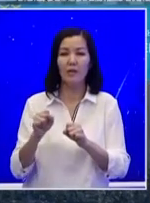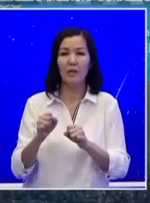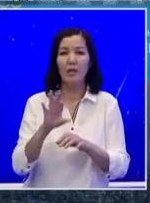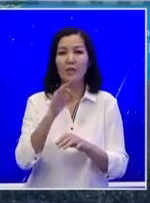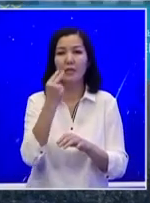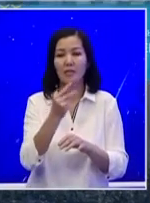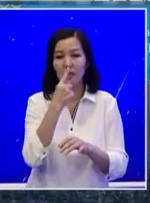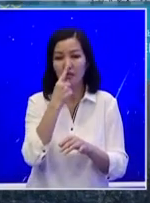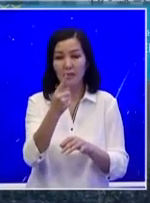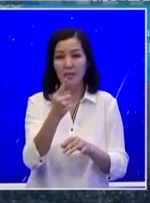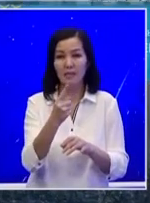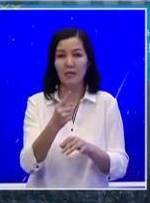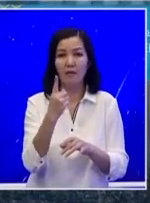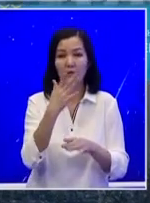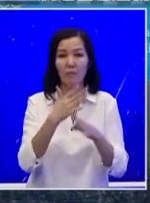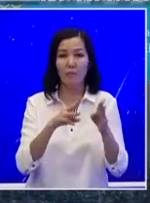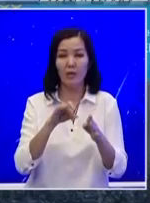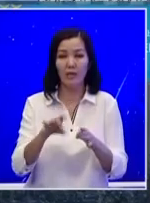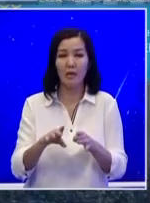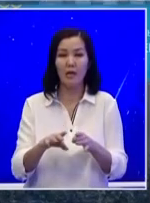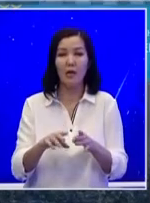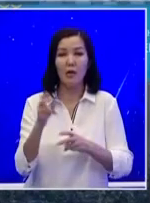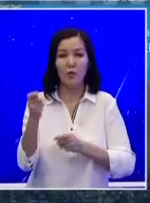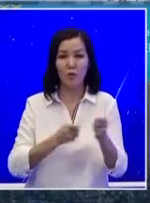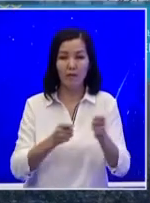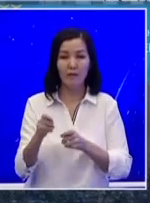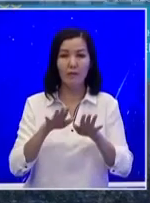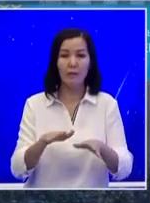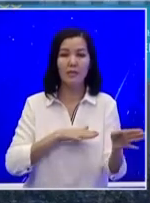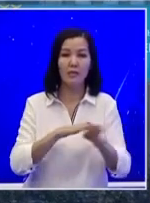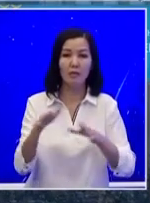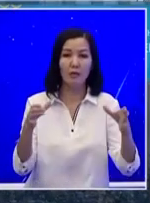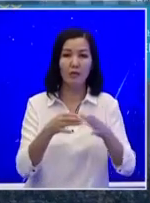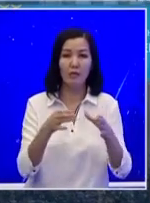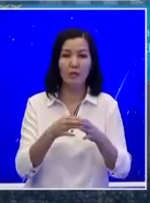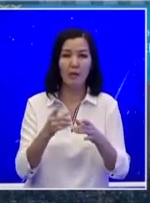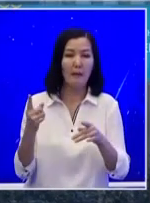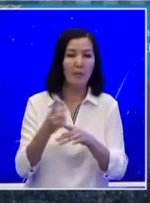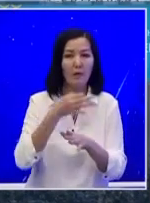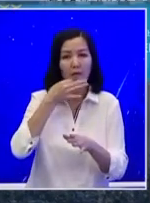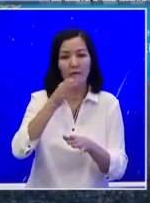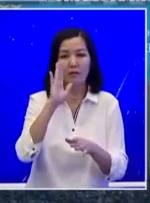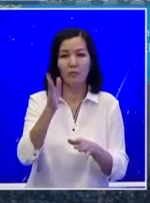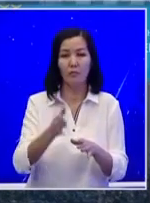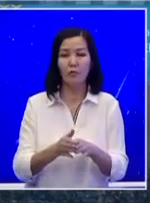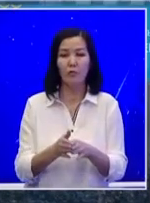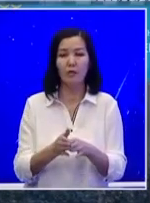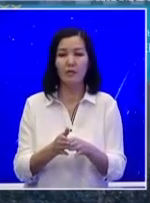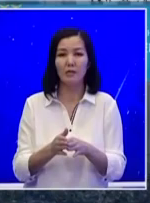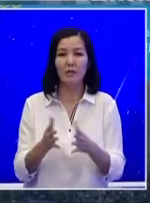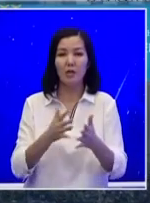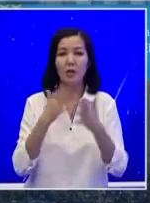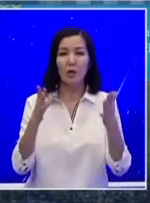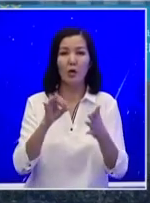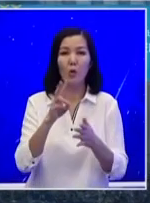социального дистанционирования. Руководители предприятий и местные исполнительные органы несут за это персональную ответственность. Значительно вырастает